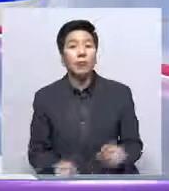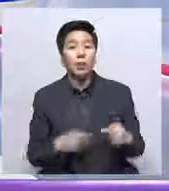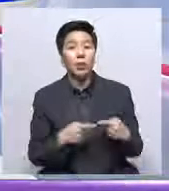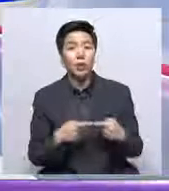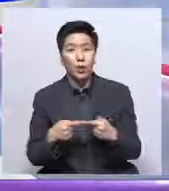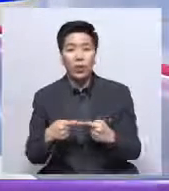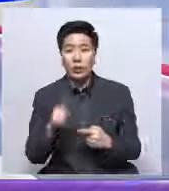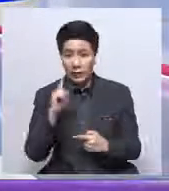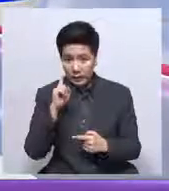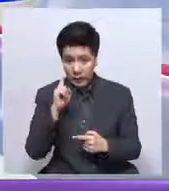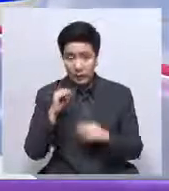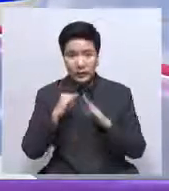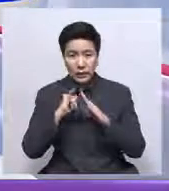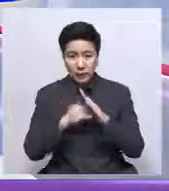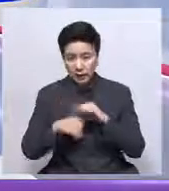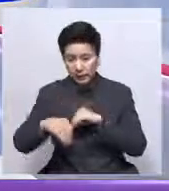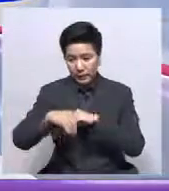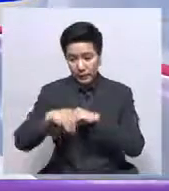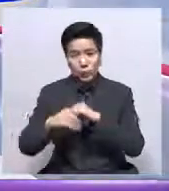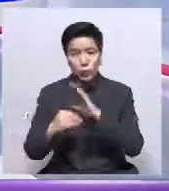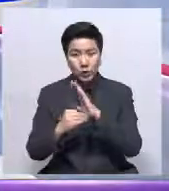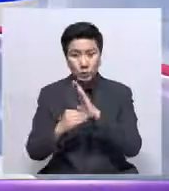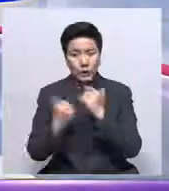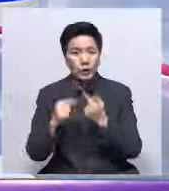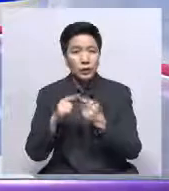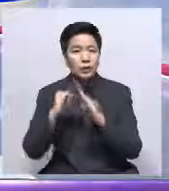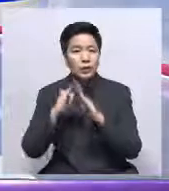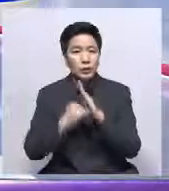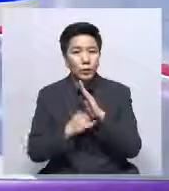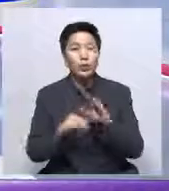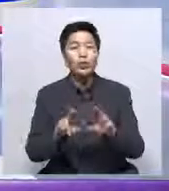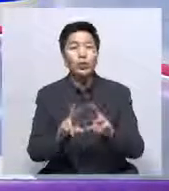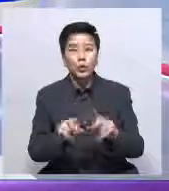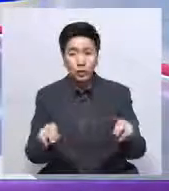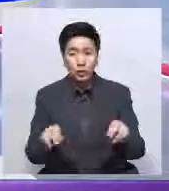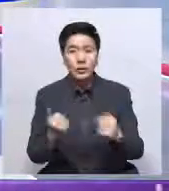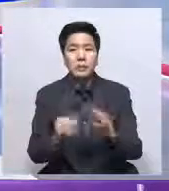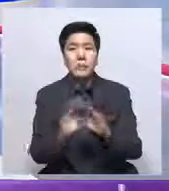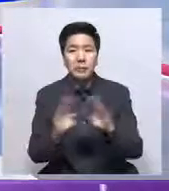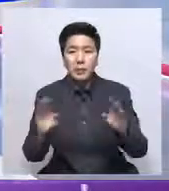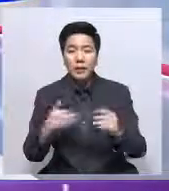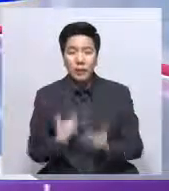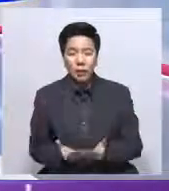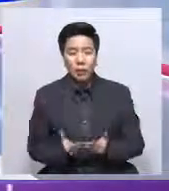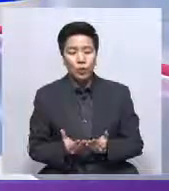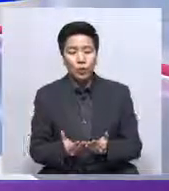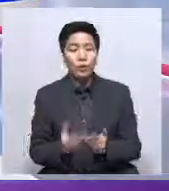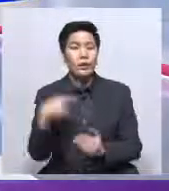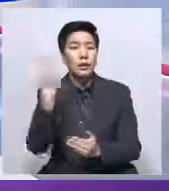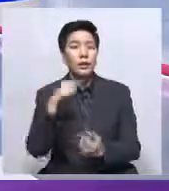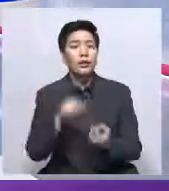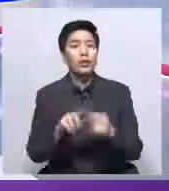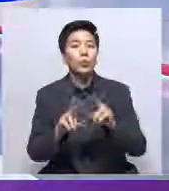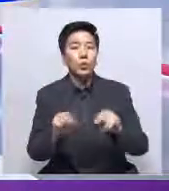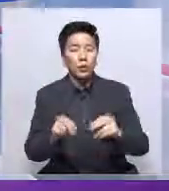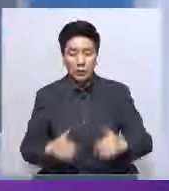ไปต่อกันกับอีกที่จังหวัดหนึ่งนะครับใกล้ๆกรุงเทพมหานครนี่เองนะครับก็คือจังหวัดนนทบุรีนะครับที่นั่นได้เปิดงานล่องเรือท่องเที่ยววิถี